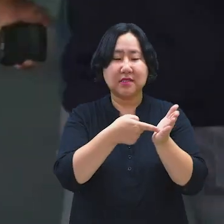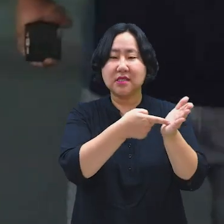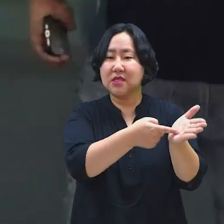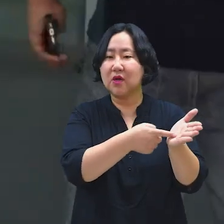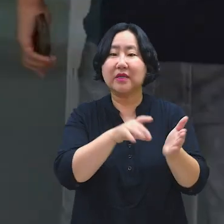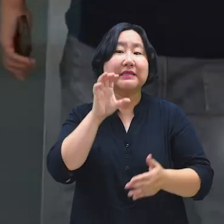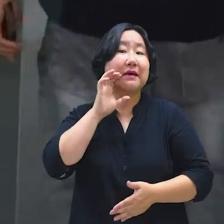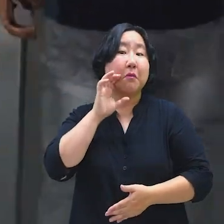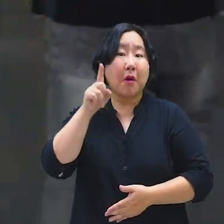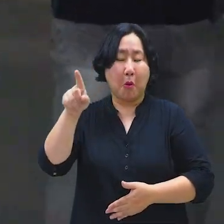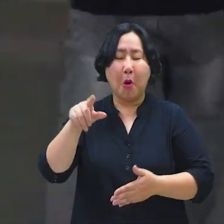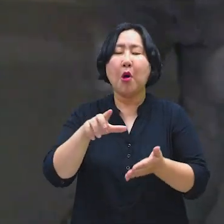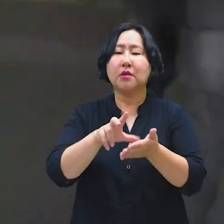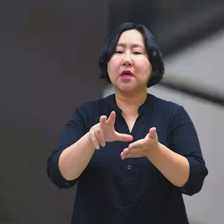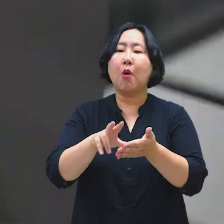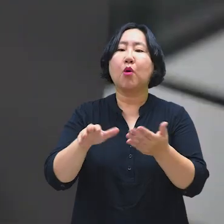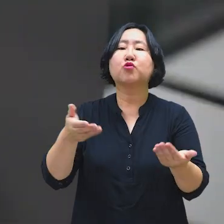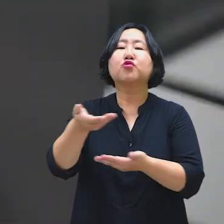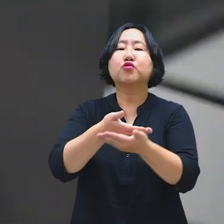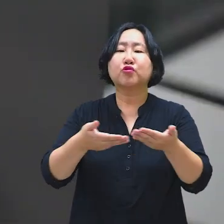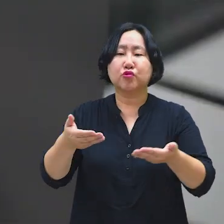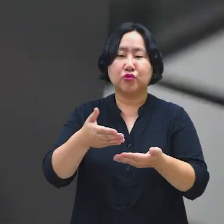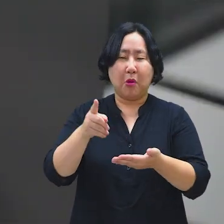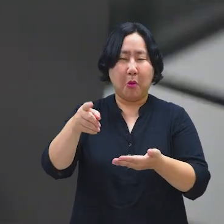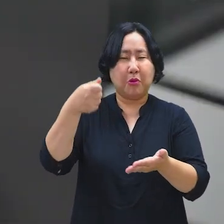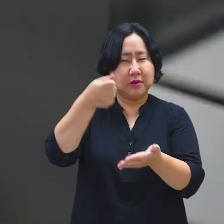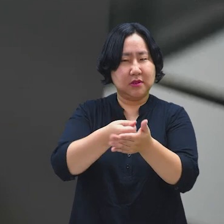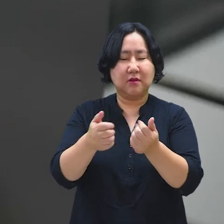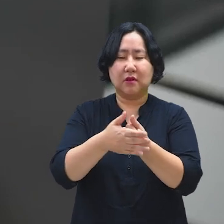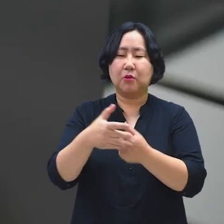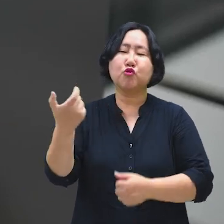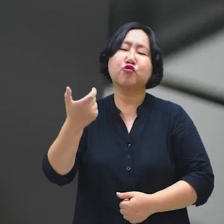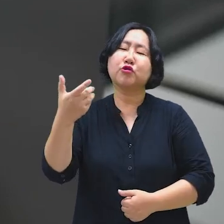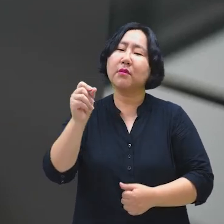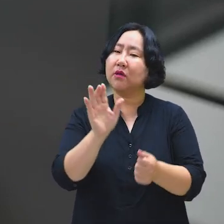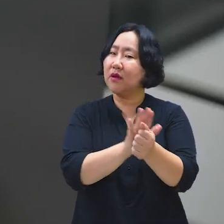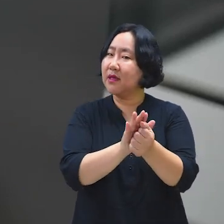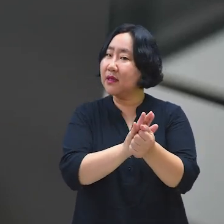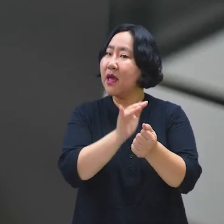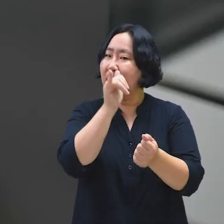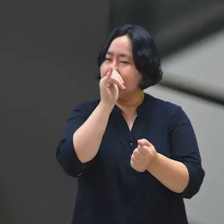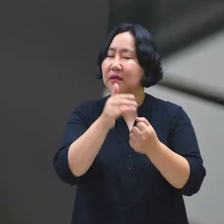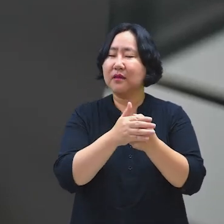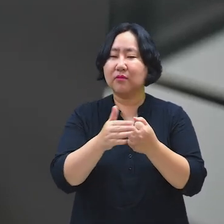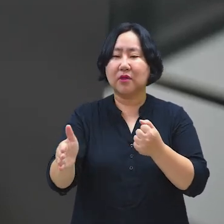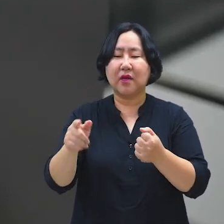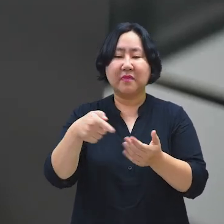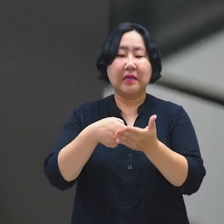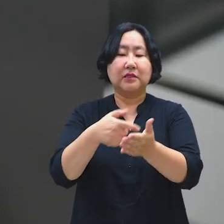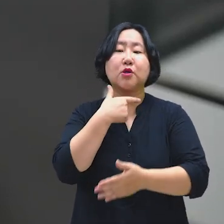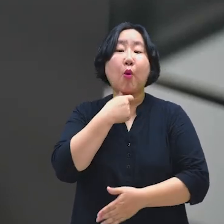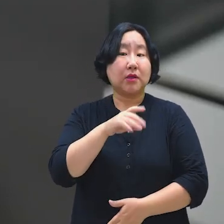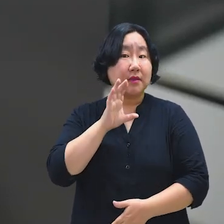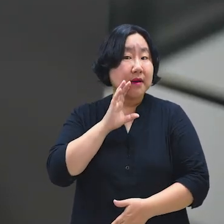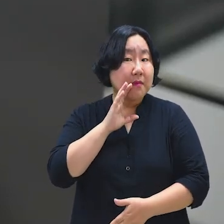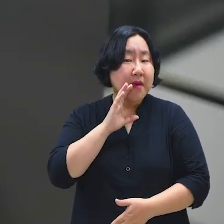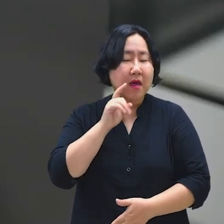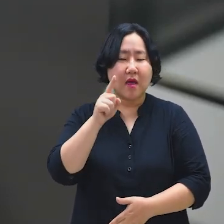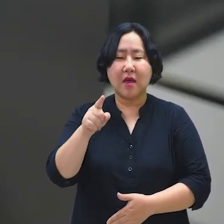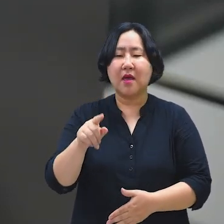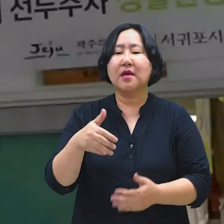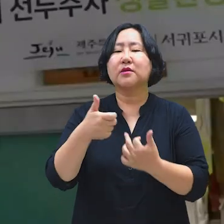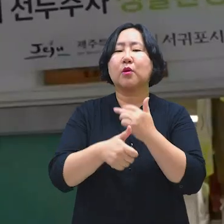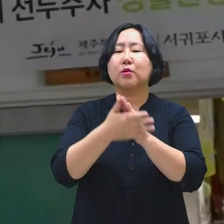우수업소로 지정되 60만 원 상당의 혜택이 제공되니까 신청을 원하는 업소는 서귀포 시청 생활환 경과로